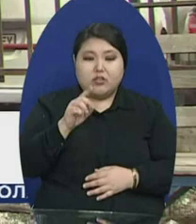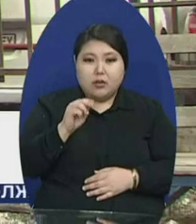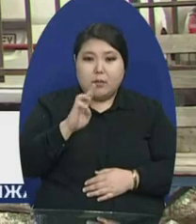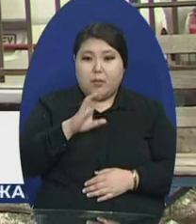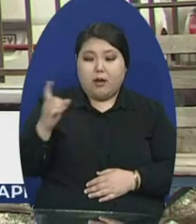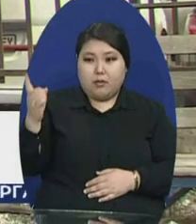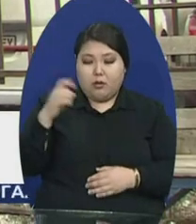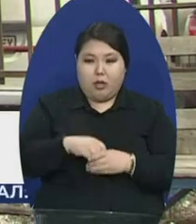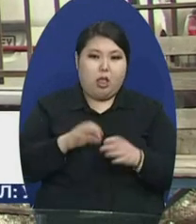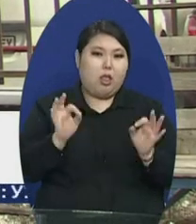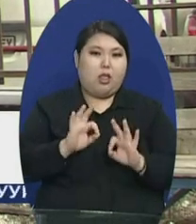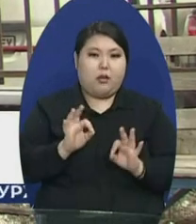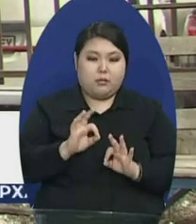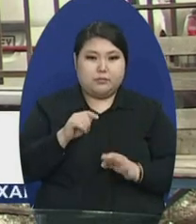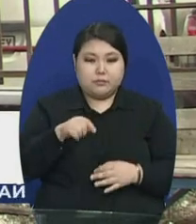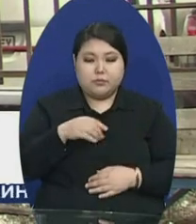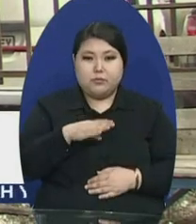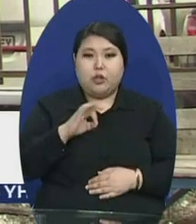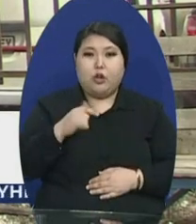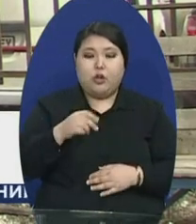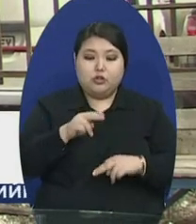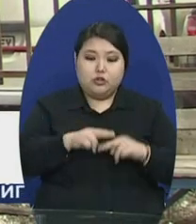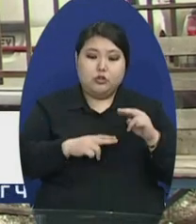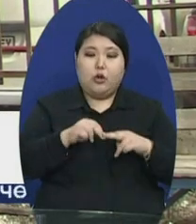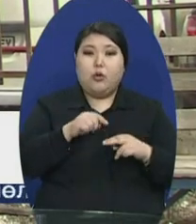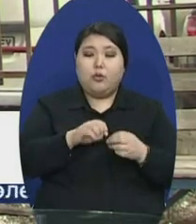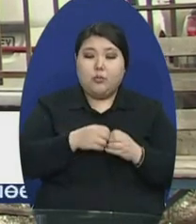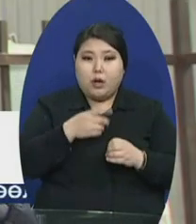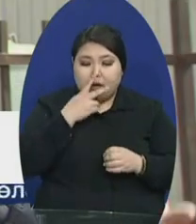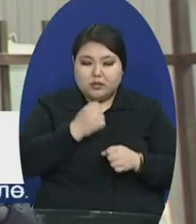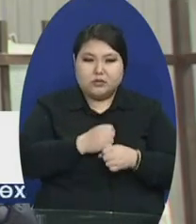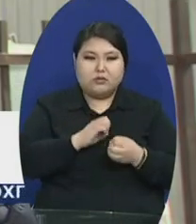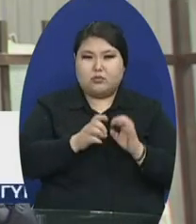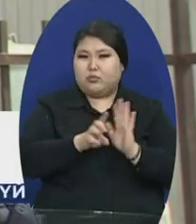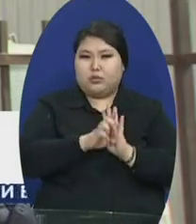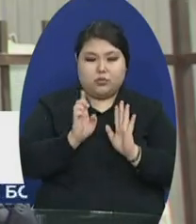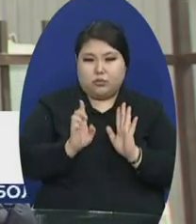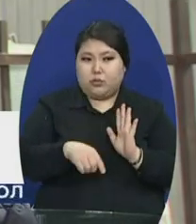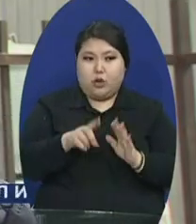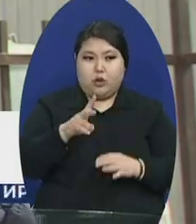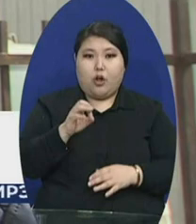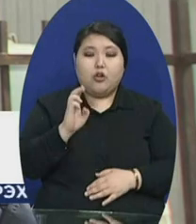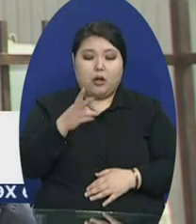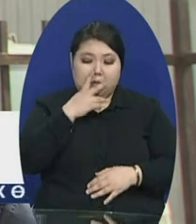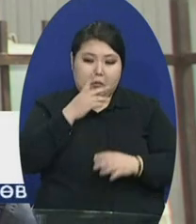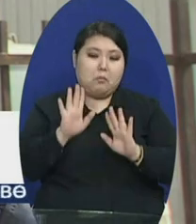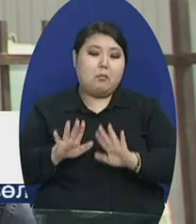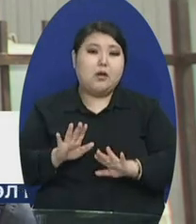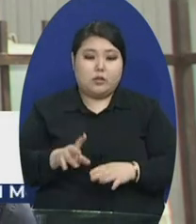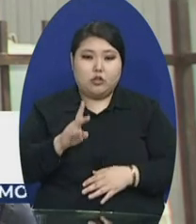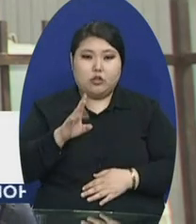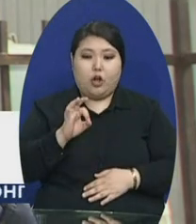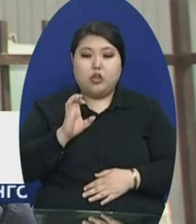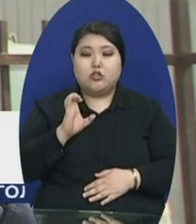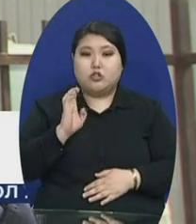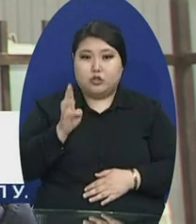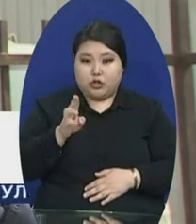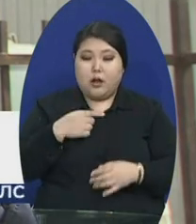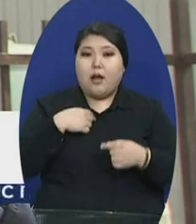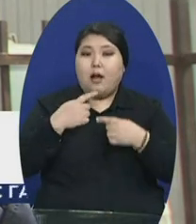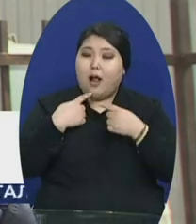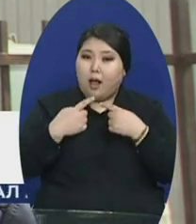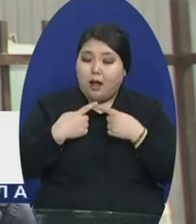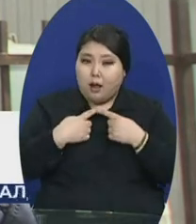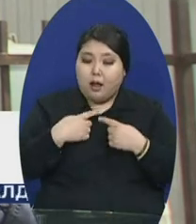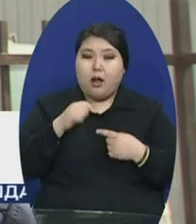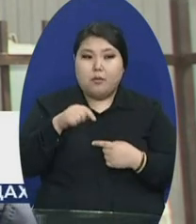ирж оролцоогүй. Тоск бол ажил гүйцэтгэх боломжгүй болсон байсан. Харин Носк бол байжсэн байхгүй. Тэнгүүт Носктой яриад энэ